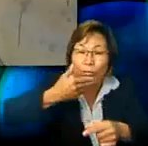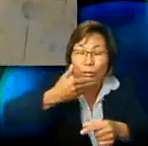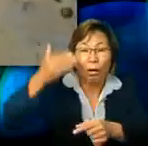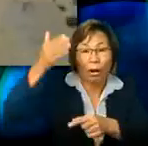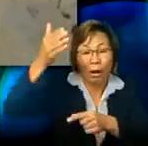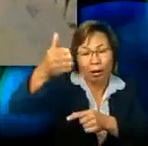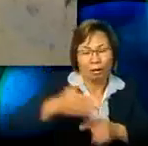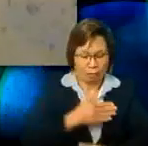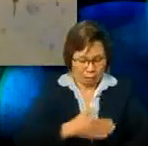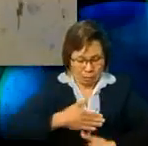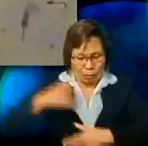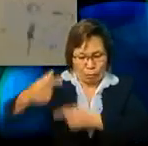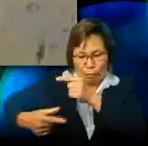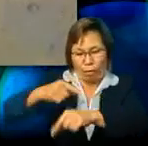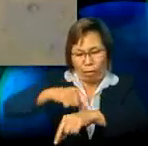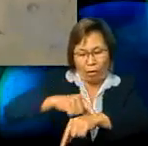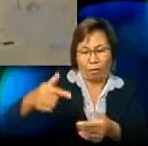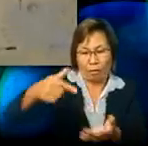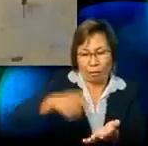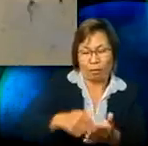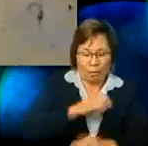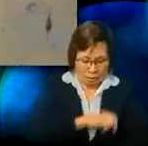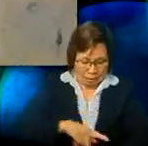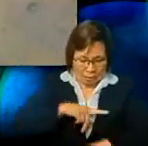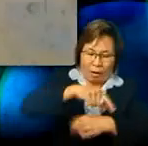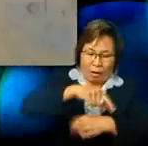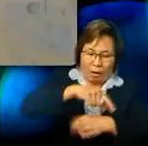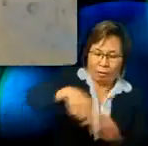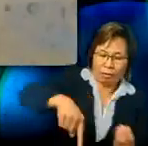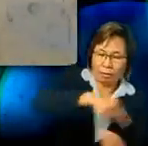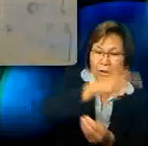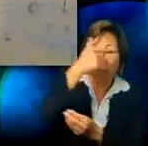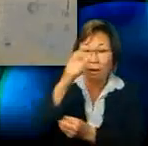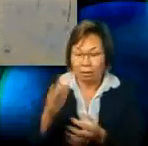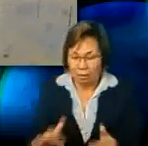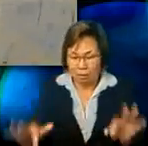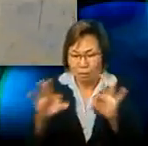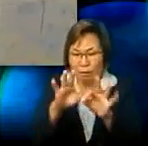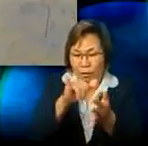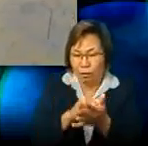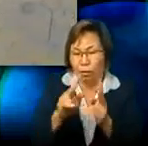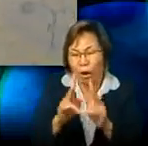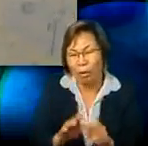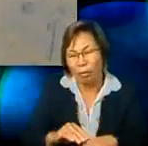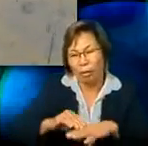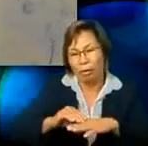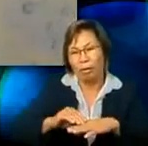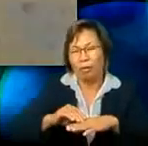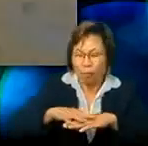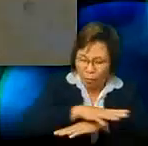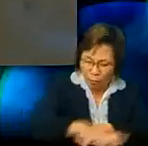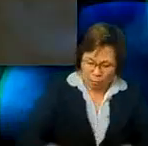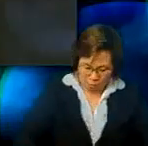baru juga akan dapat menikmati warisan alam ini. Hargailah alam sekitar kerana kepentingannya amat